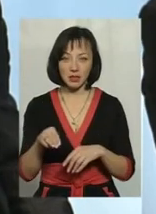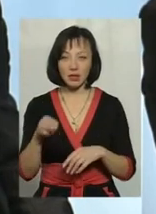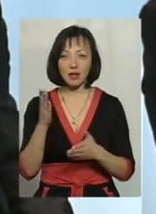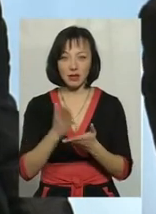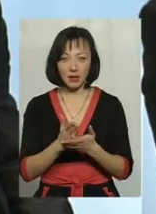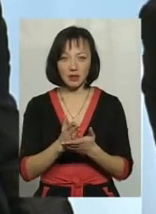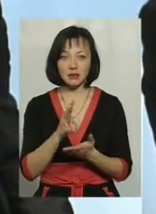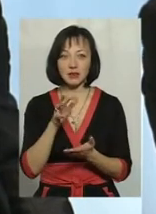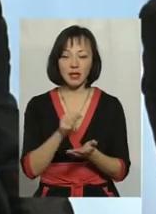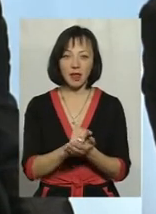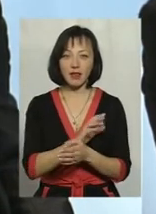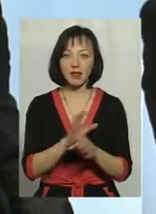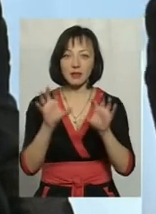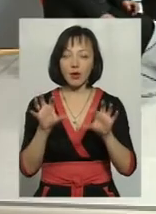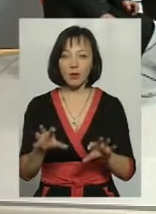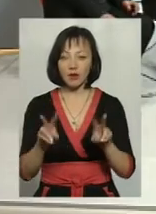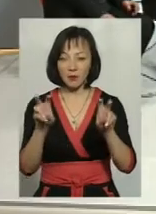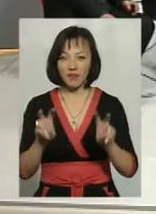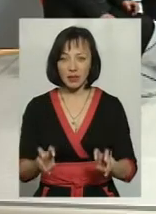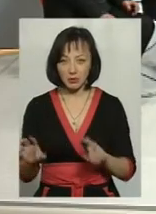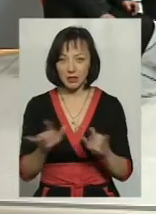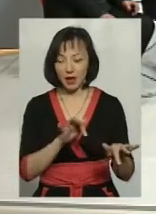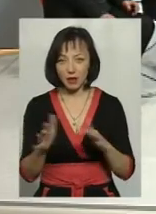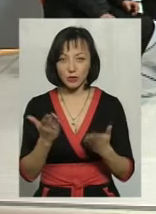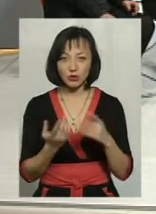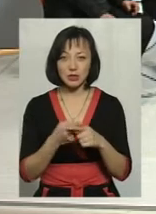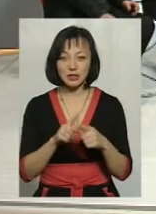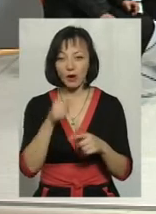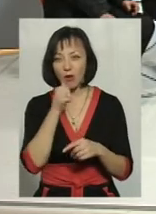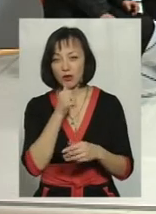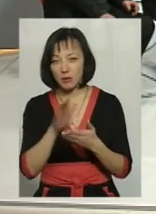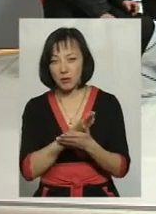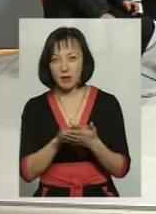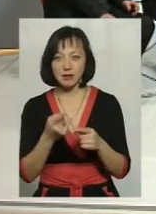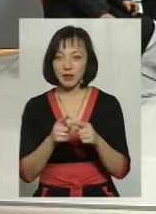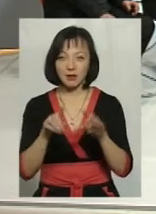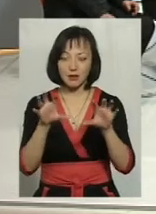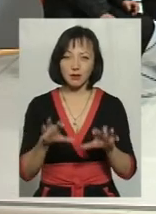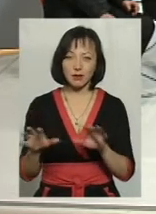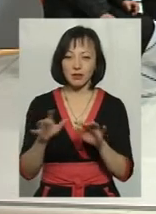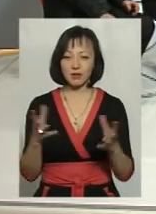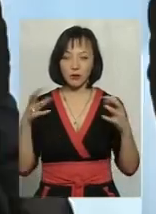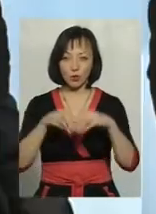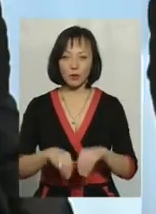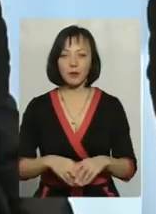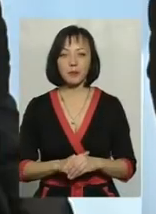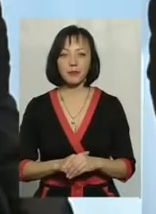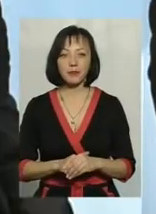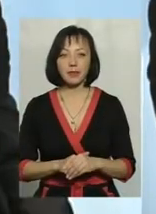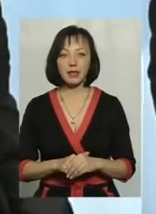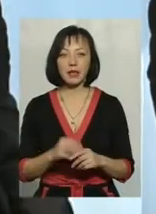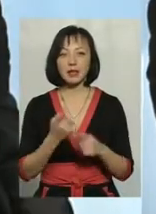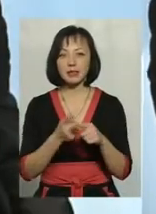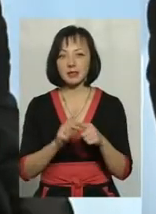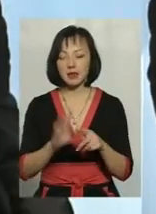пам'ятаю, є там заняття незаконними видами діяльності. Тобто, якщо це контрабанда і так далі, це незаконне відділення, там все докупи йде. Ну, це, ми